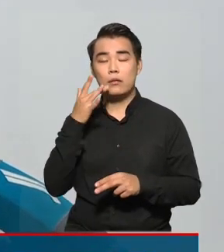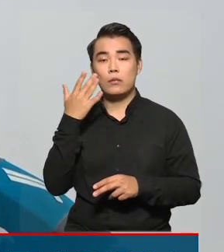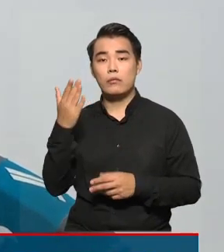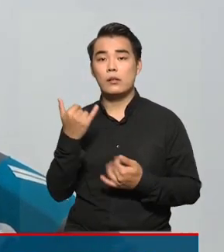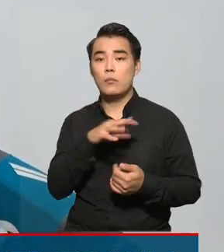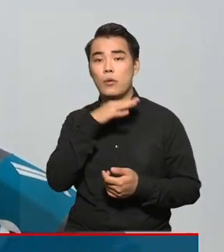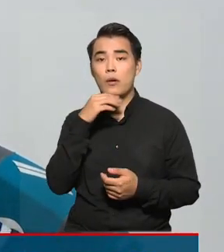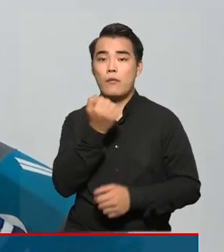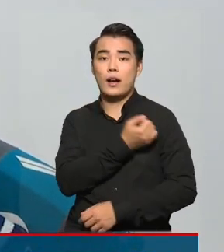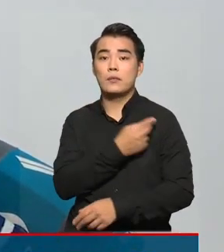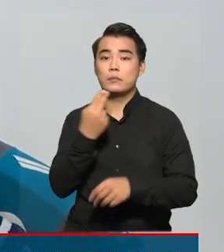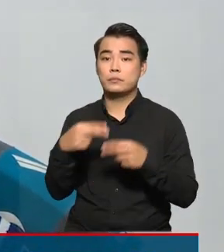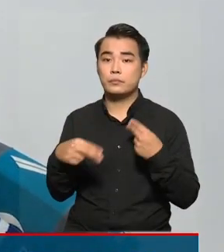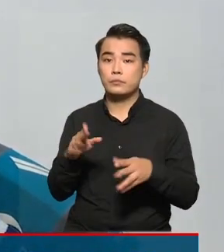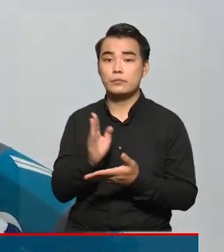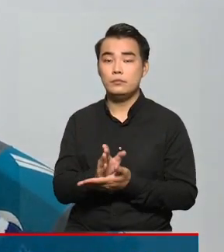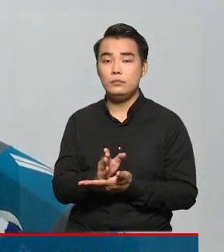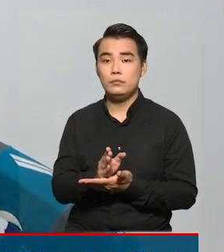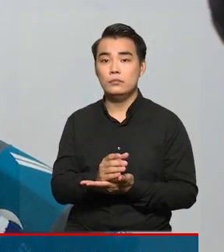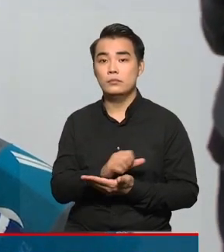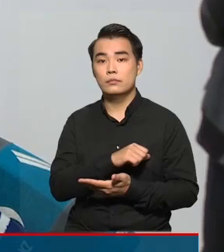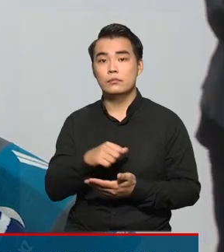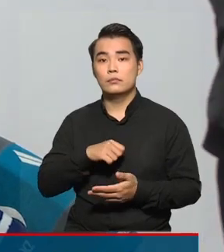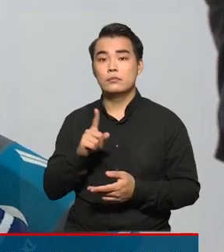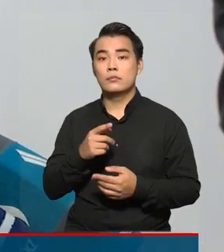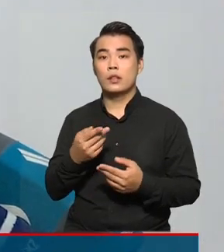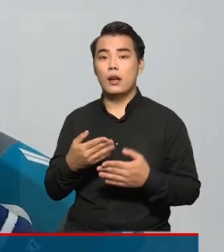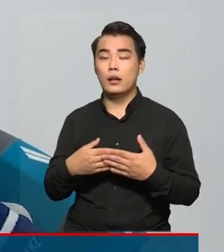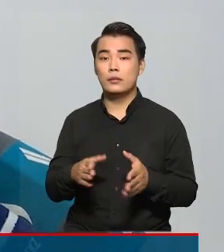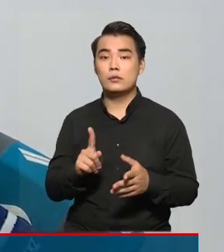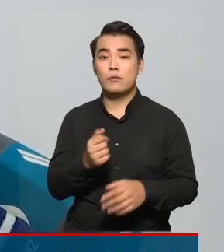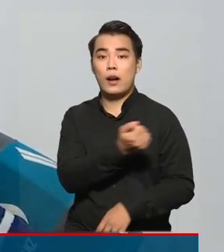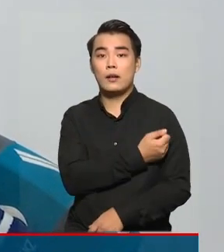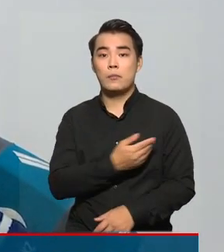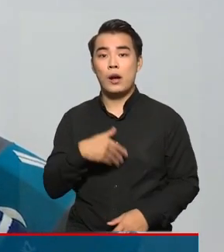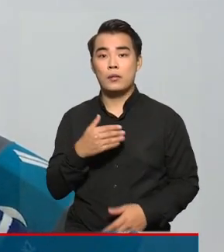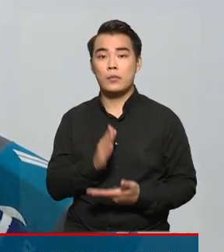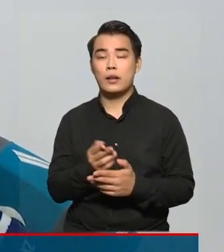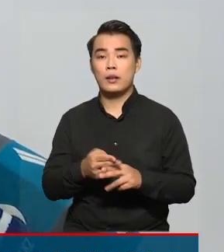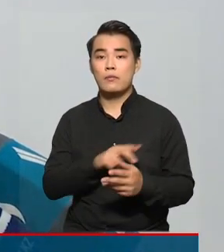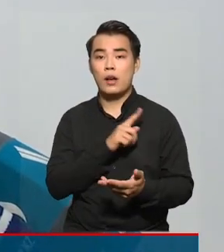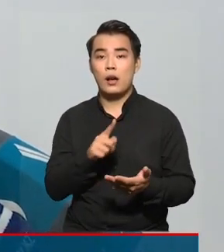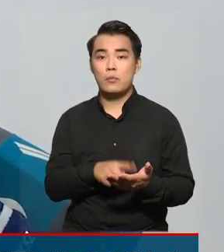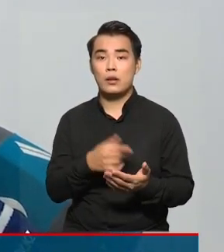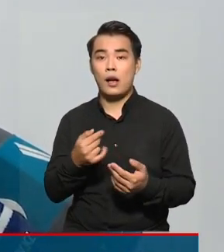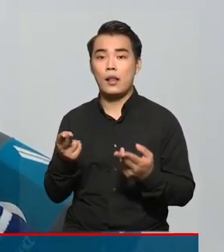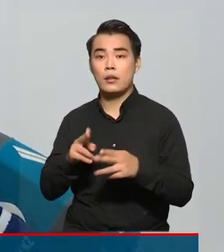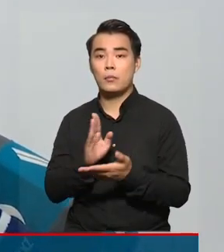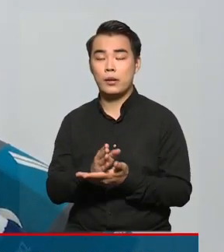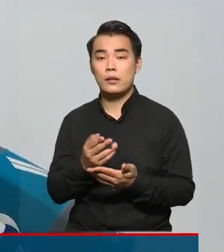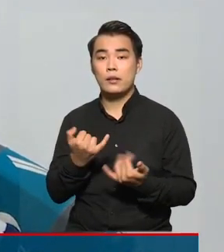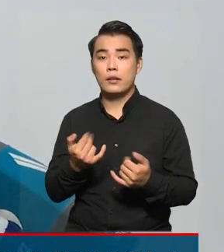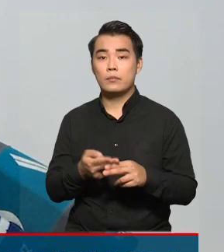көп вакциналар сатып аламыз. Өзімізде шығарған вакциналар неге пайдаланбаймыз? Сондай сұрақ туғызып отыр.